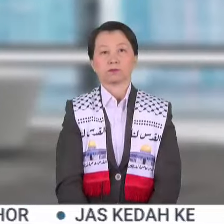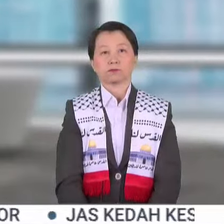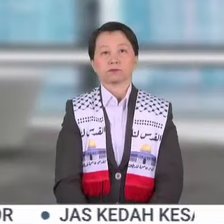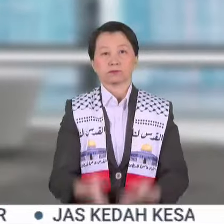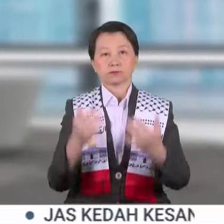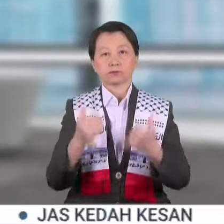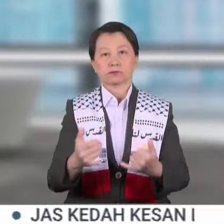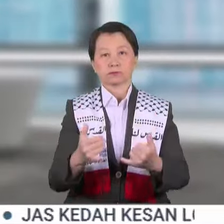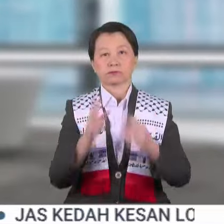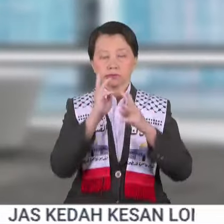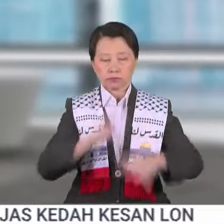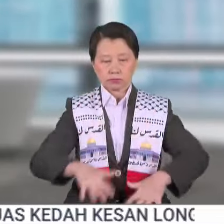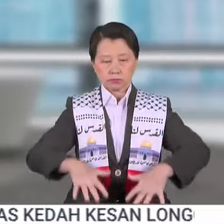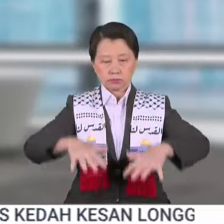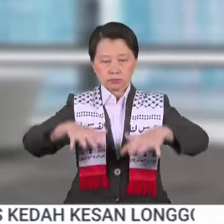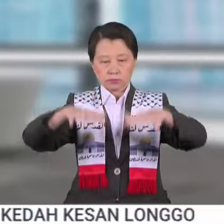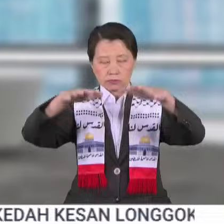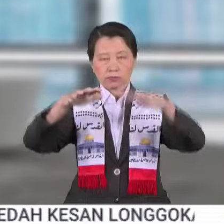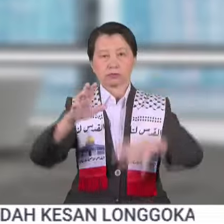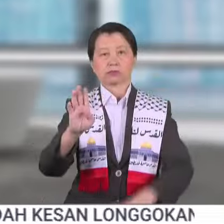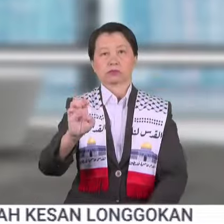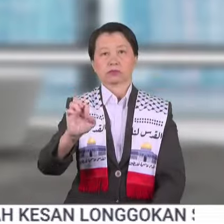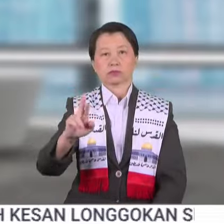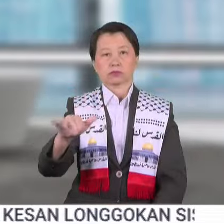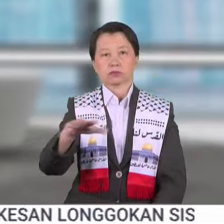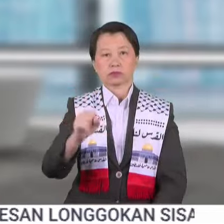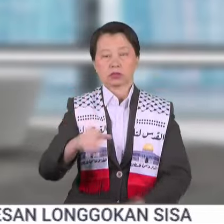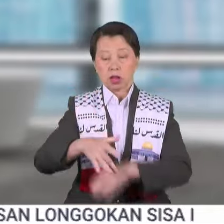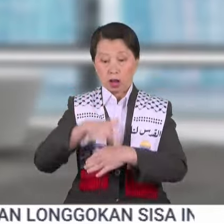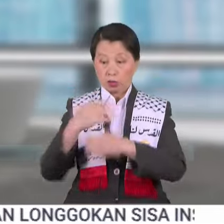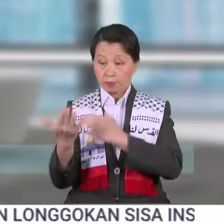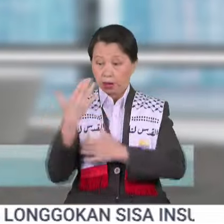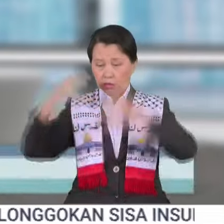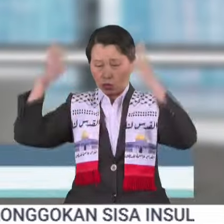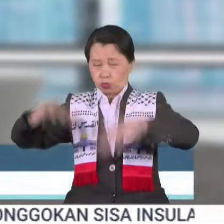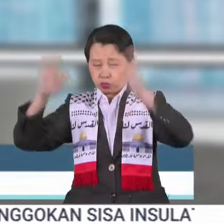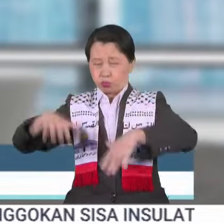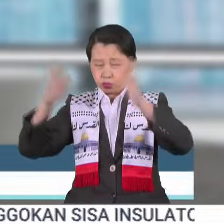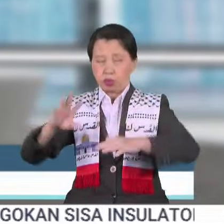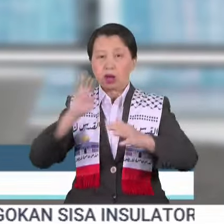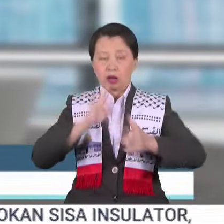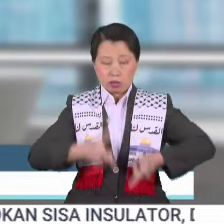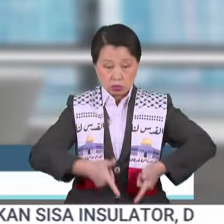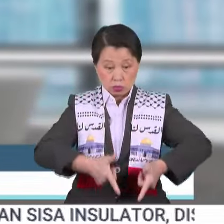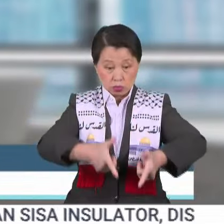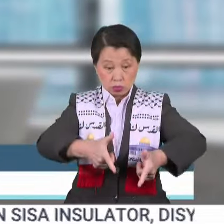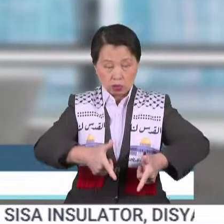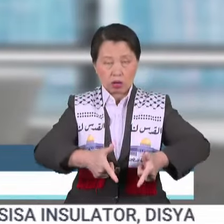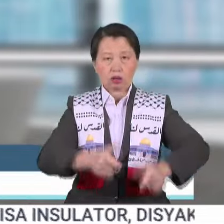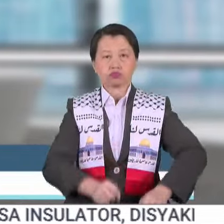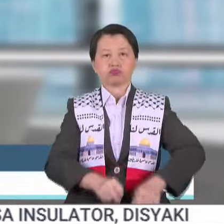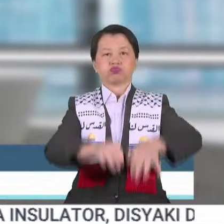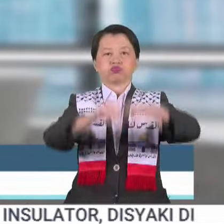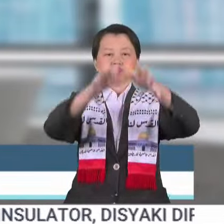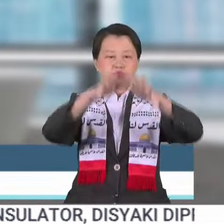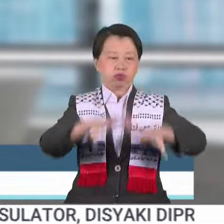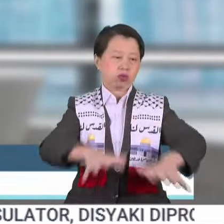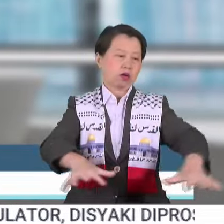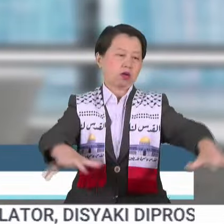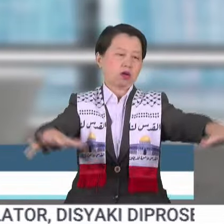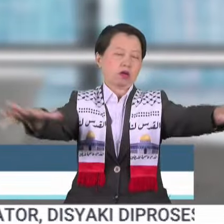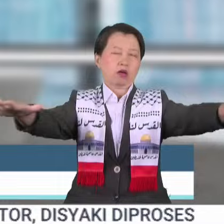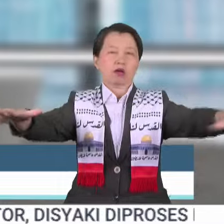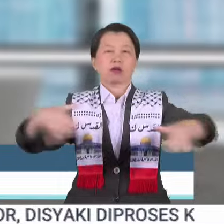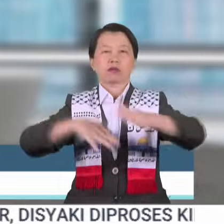Beralih ke perkembangan banjir kilat di Beruas. Hujan lebat awal pagi tadi menyebabkan air longkang dan parit melimpah seterusnya